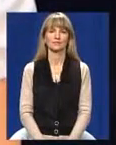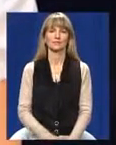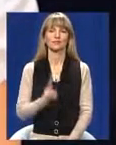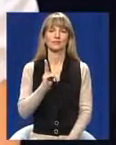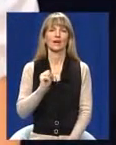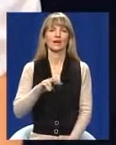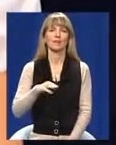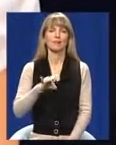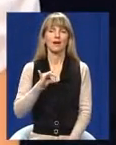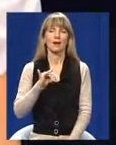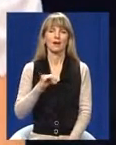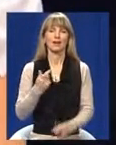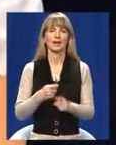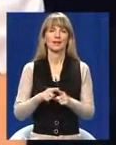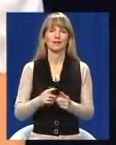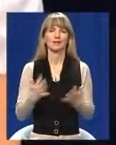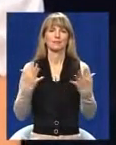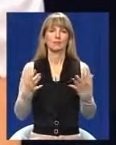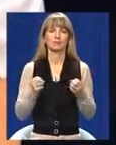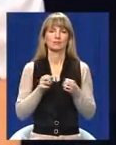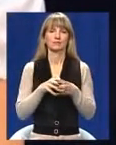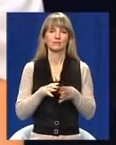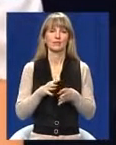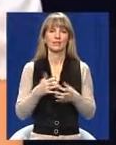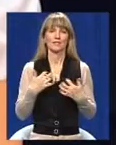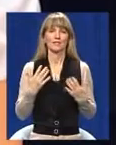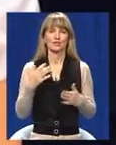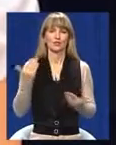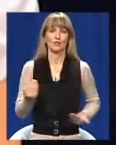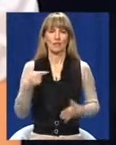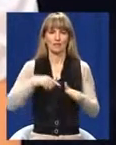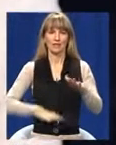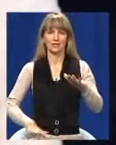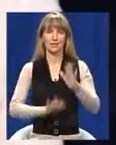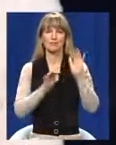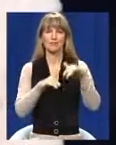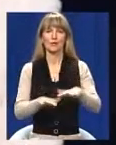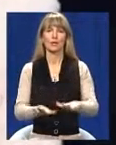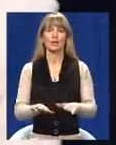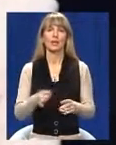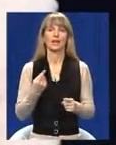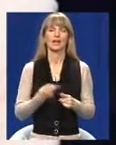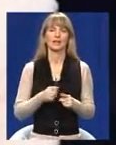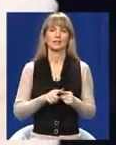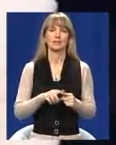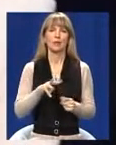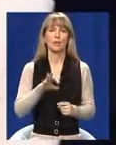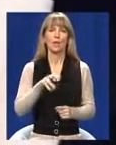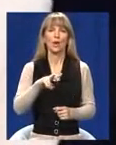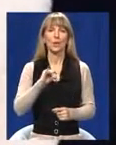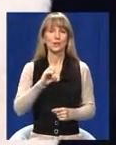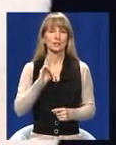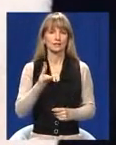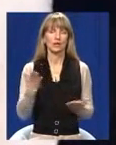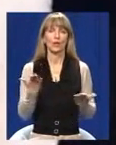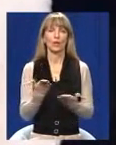Кальмар – это большущая рыба, которая живет на дне океанов и рек. Это моллюск, который